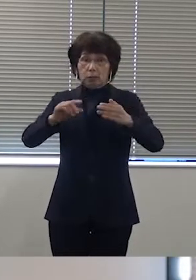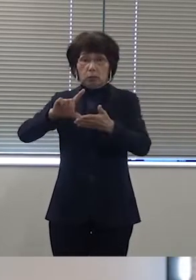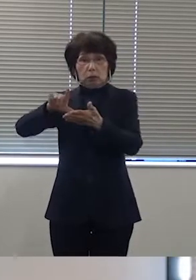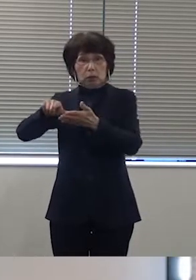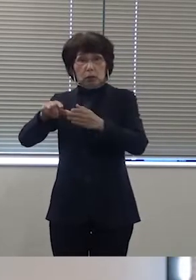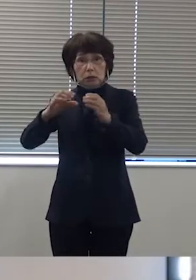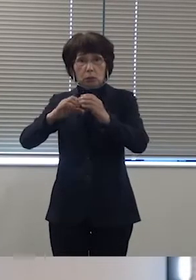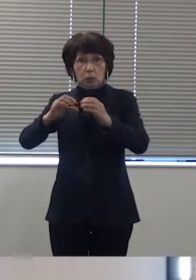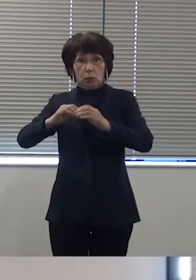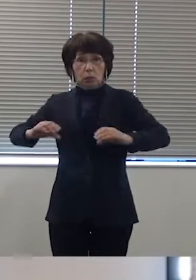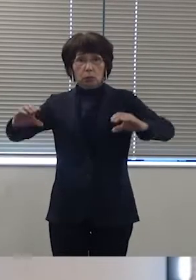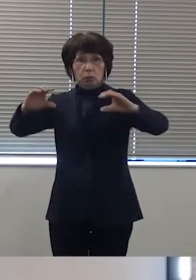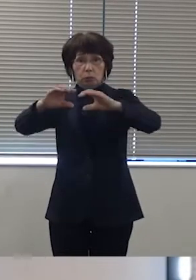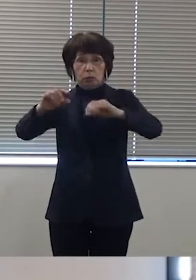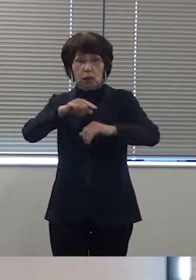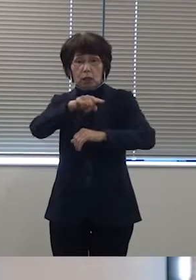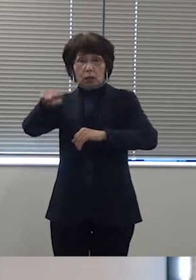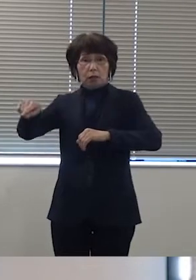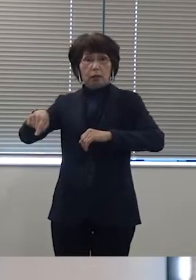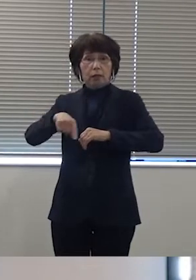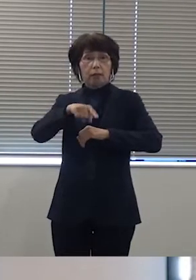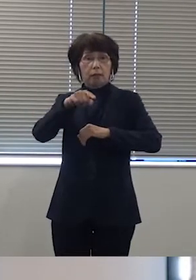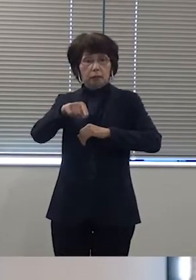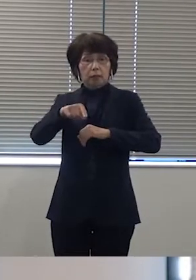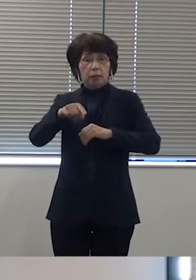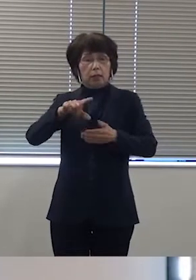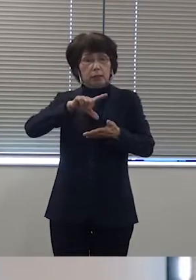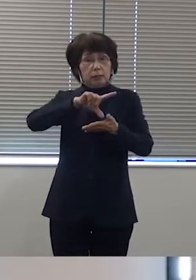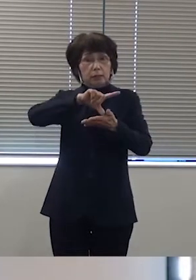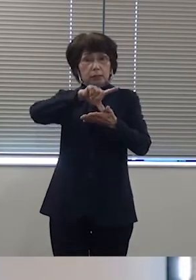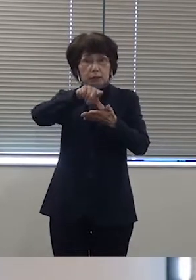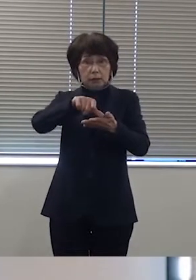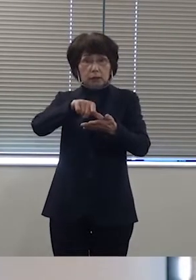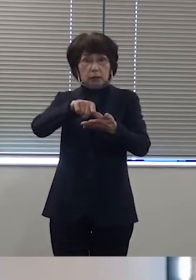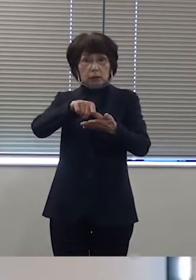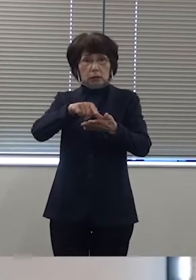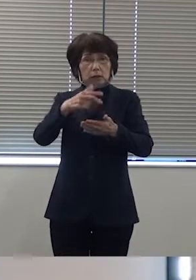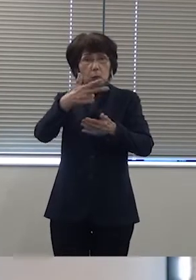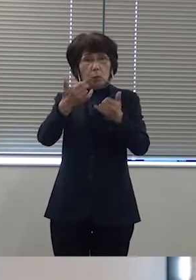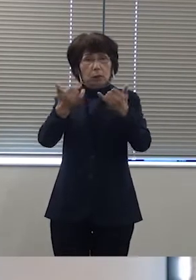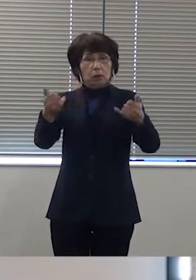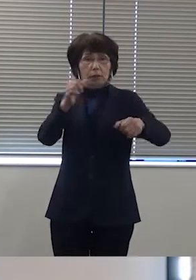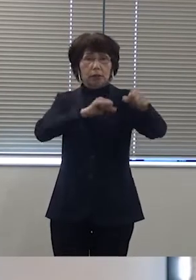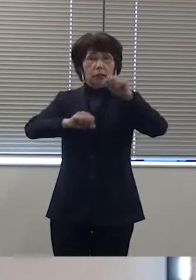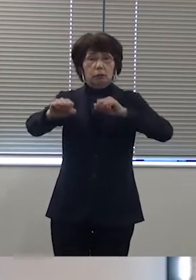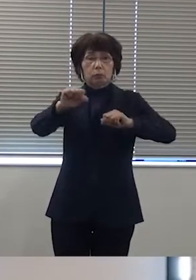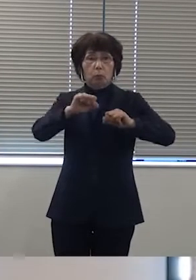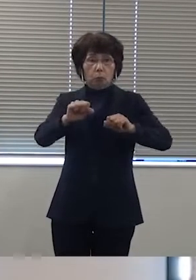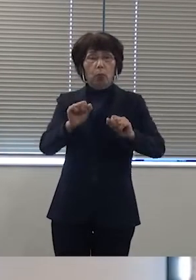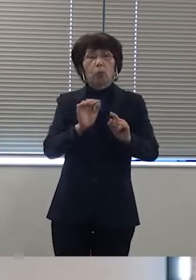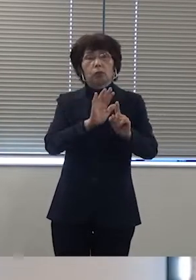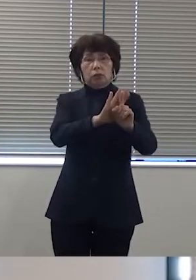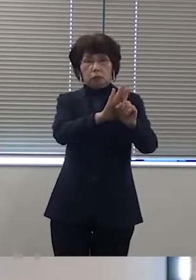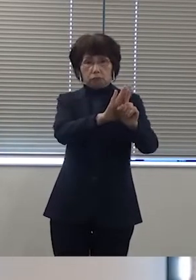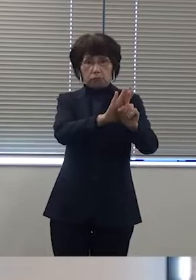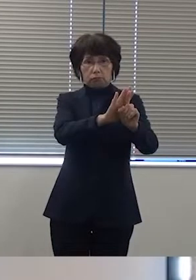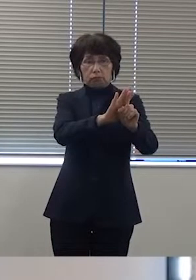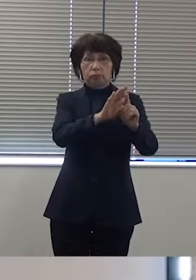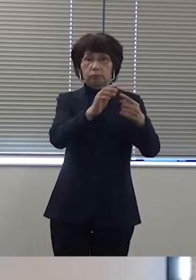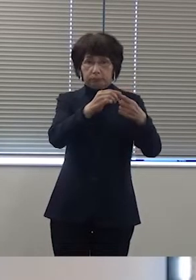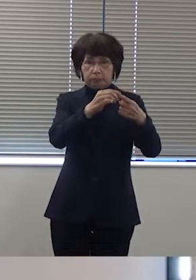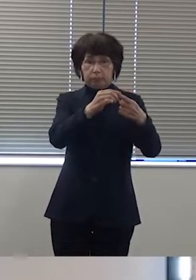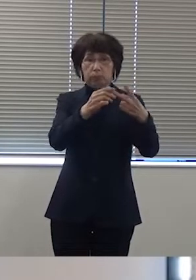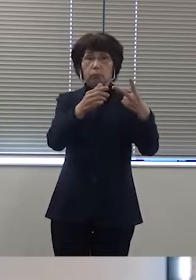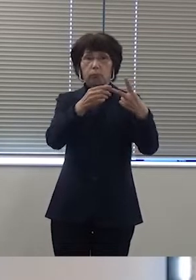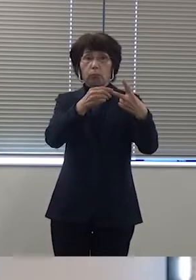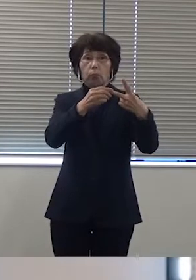心としますですね、地域の、市民活動を支援するもの。で、もう一つは、非